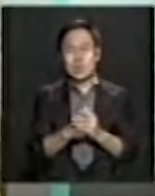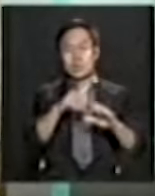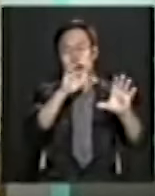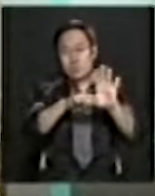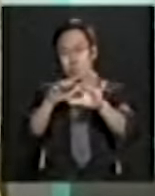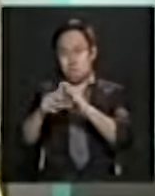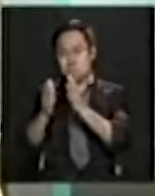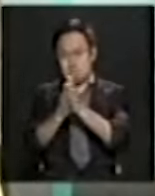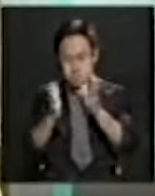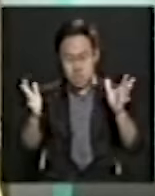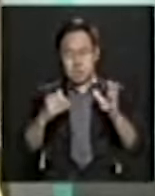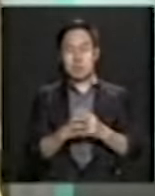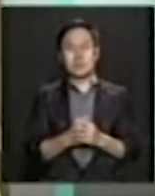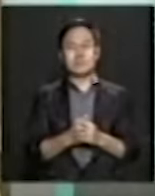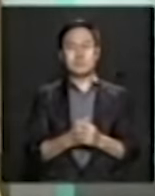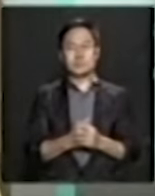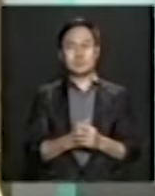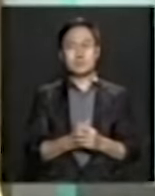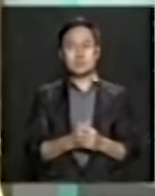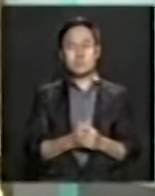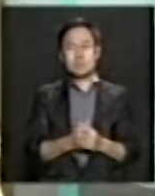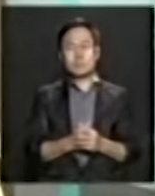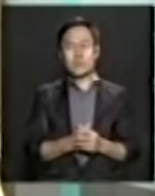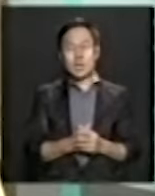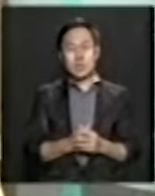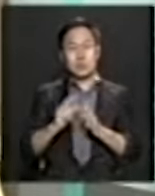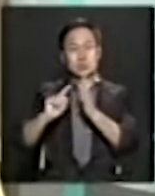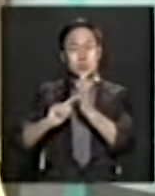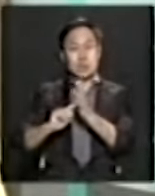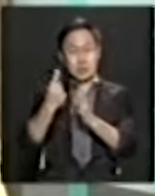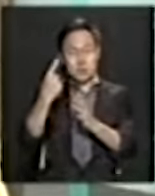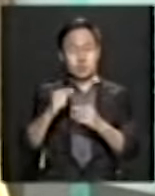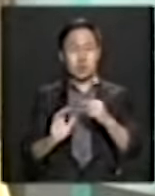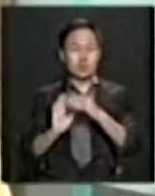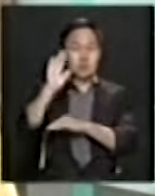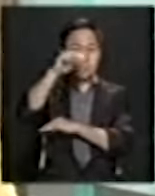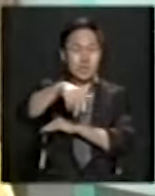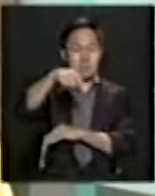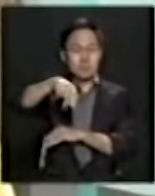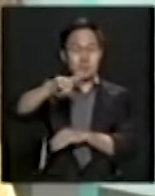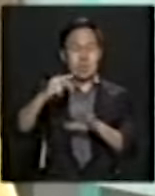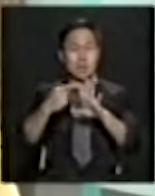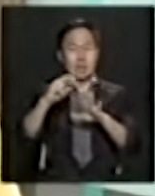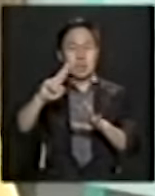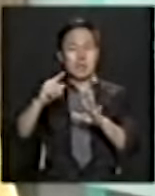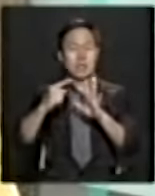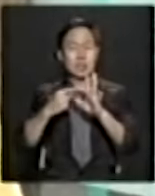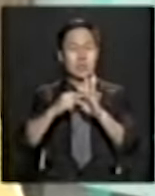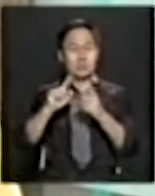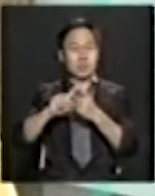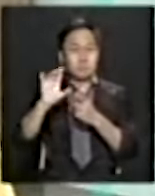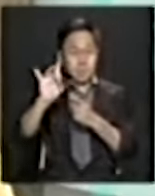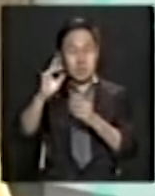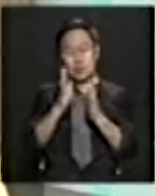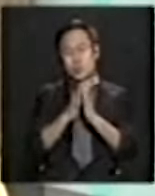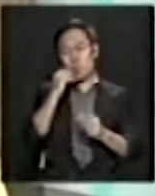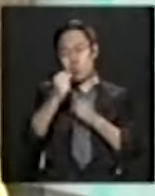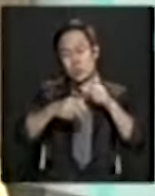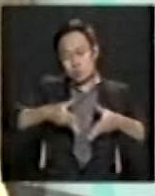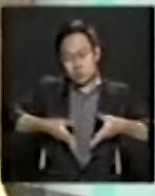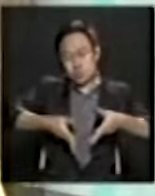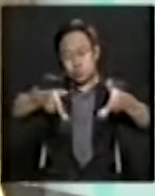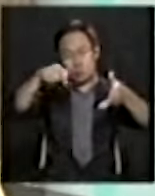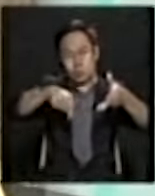มัครกันมากมายนะครับแล้วก็เราจะเริ่มจุดสตาร์ทจากใต้สะพานพระราม8วิ่งขึ้นไปบนถนนพระบ